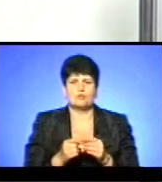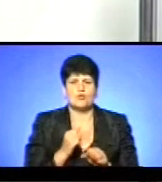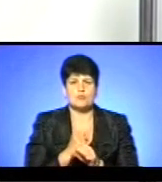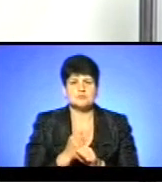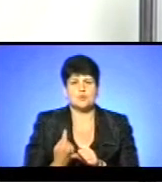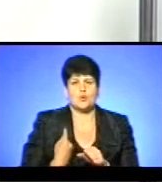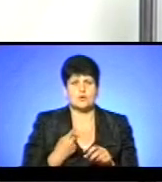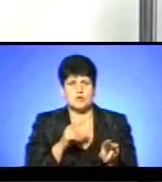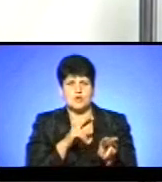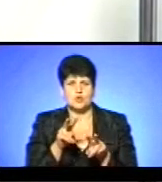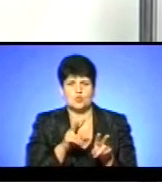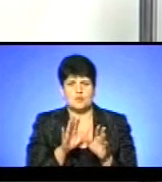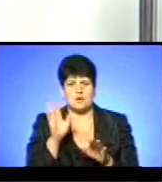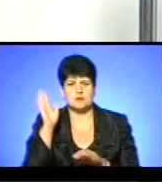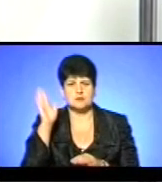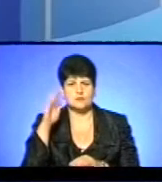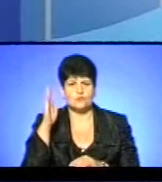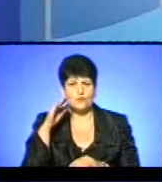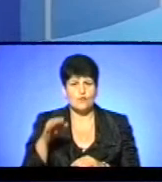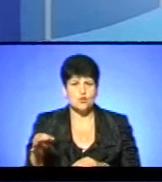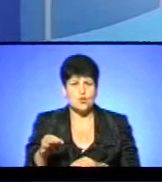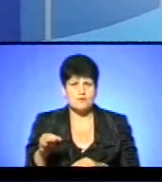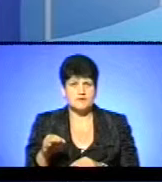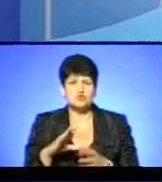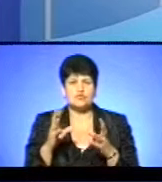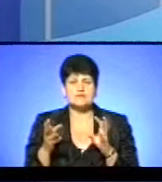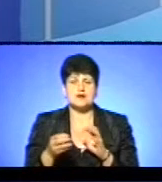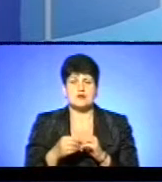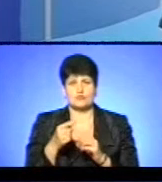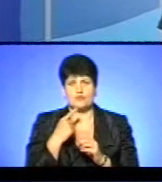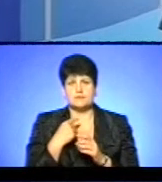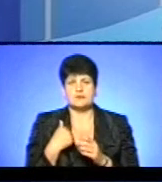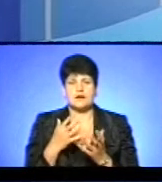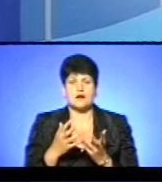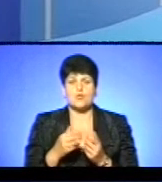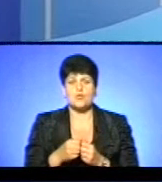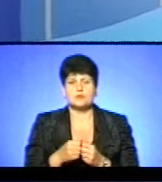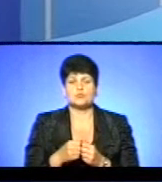цієї водойми? Ще наголосіть, будь ласка. Ну, якщо в загальному брати, то ми рахуємо, що